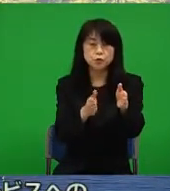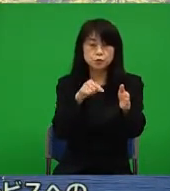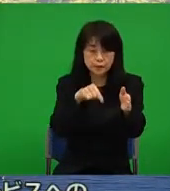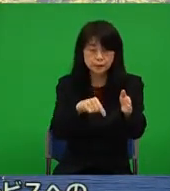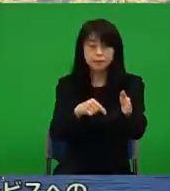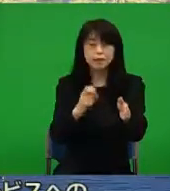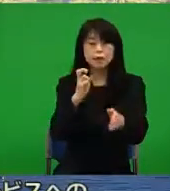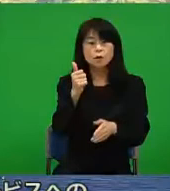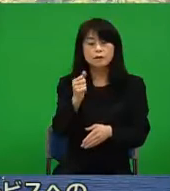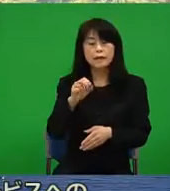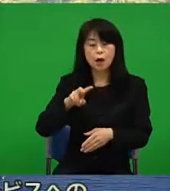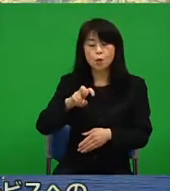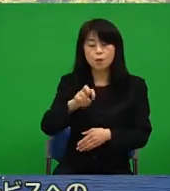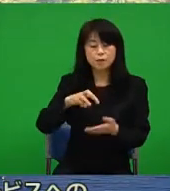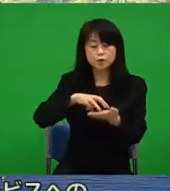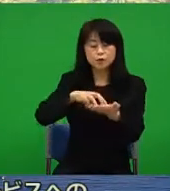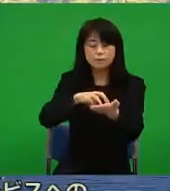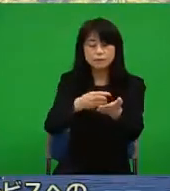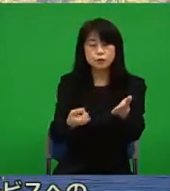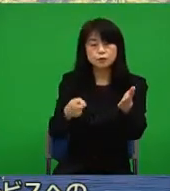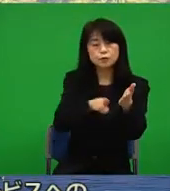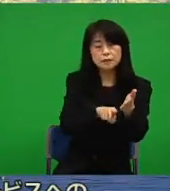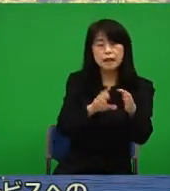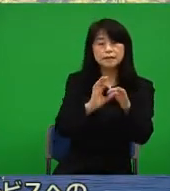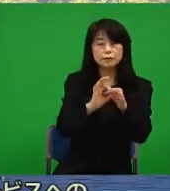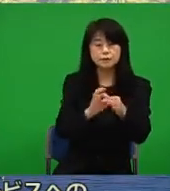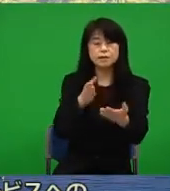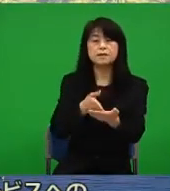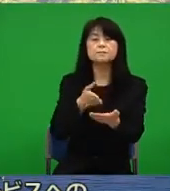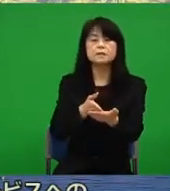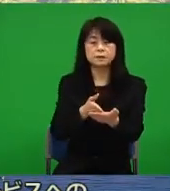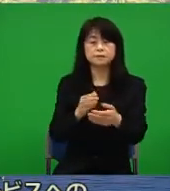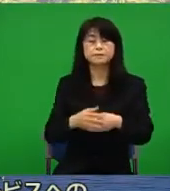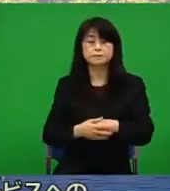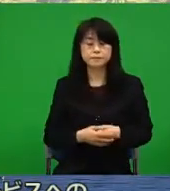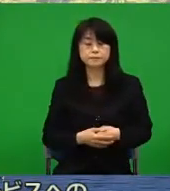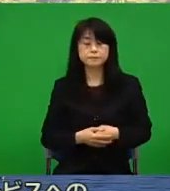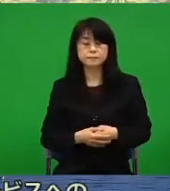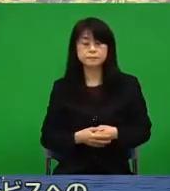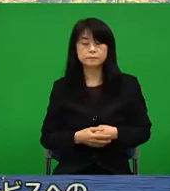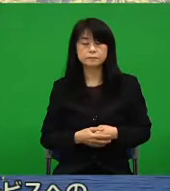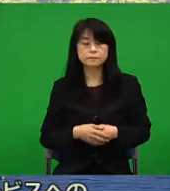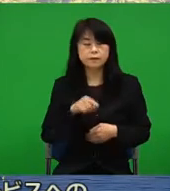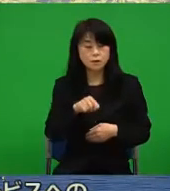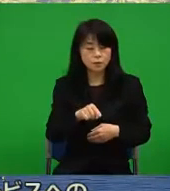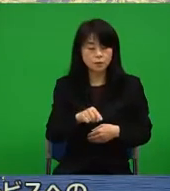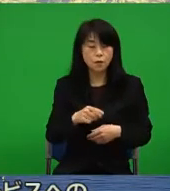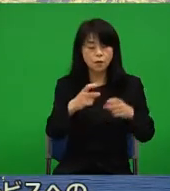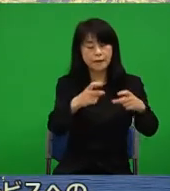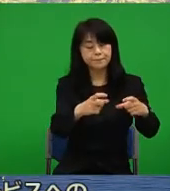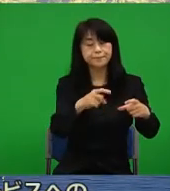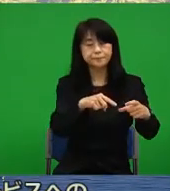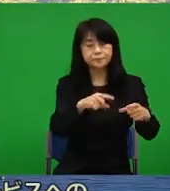ウイルスワクチンの、追加について、お話をいたします。この子育て応援券